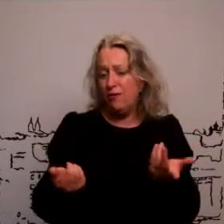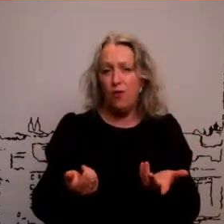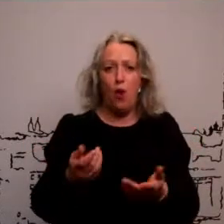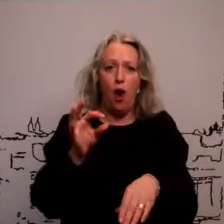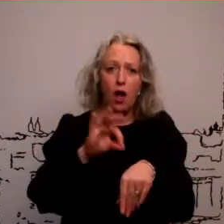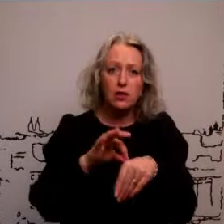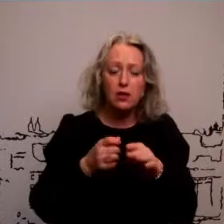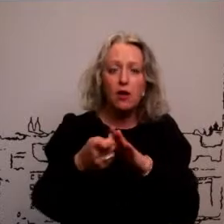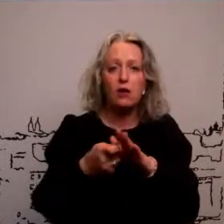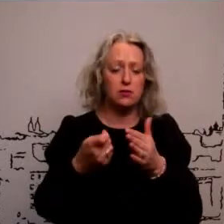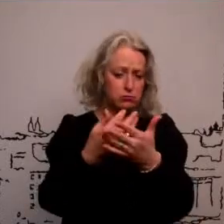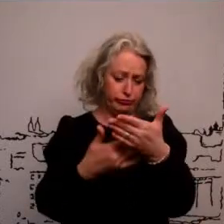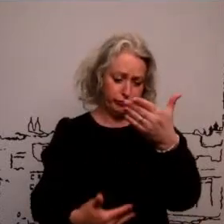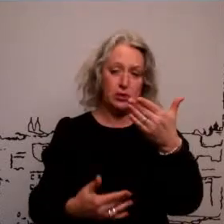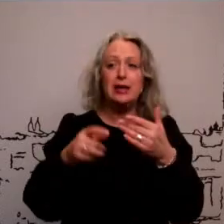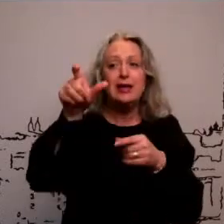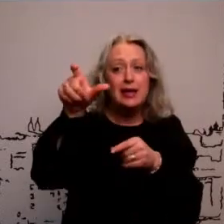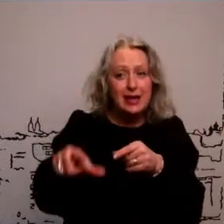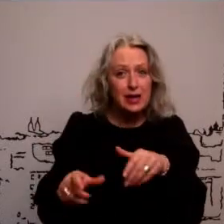haigekassa ja nii edasi, et inimene oleks